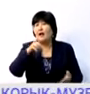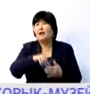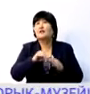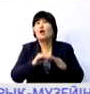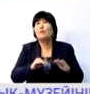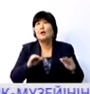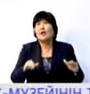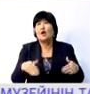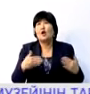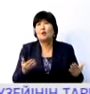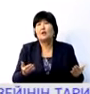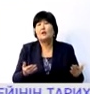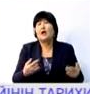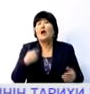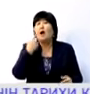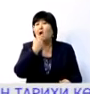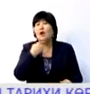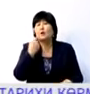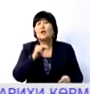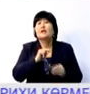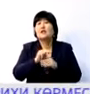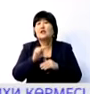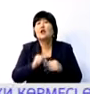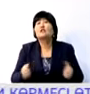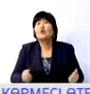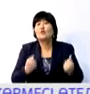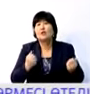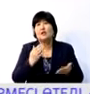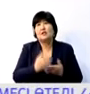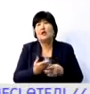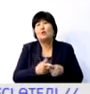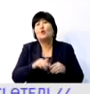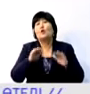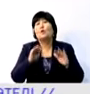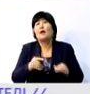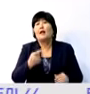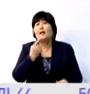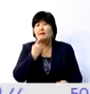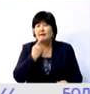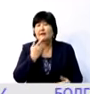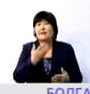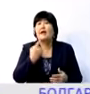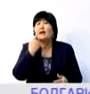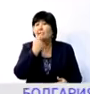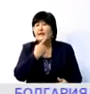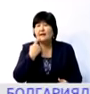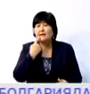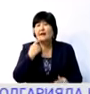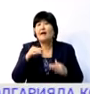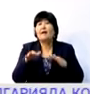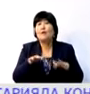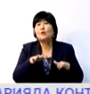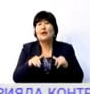баламен артикуляциялық жаттығулар жасаймыз. Бұл баланың тілінің, ернінің қимыл